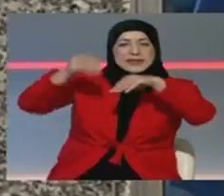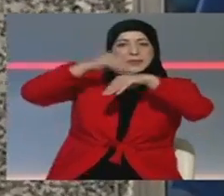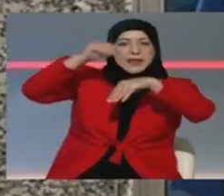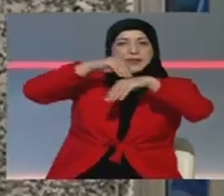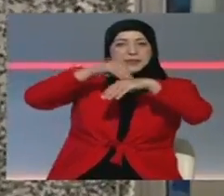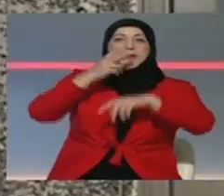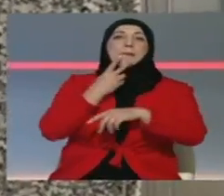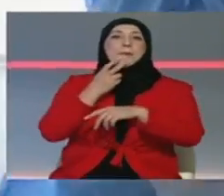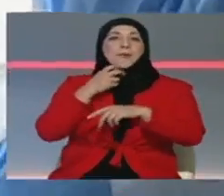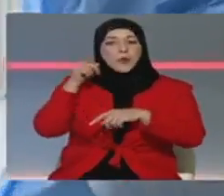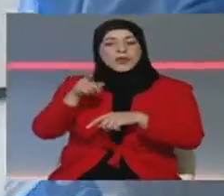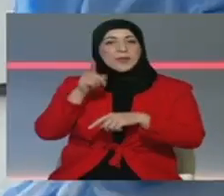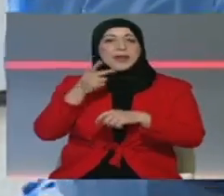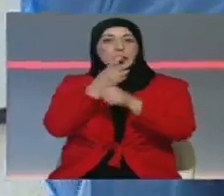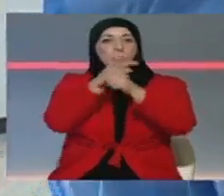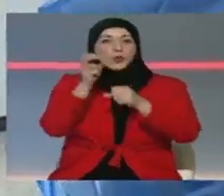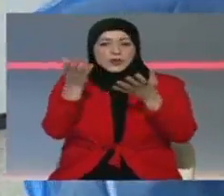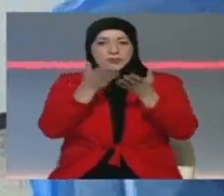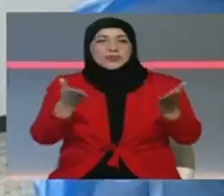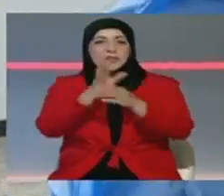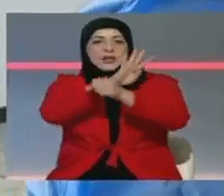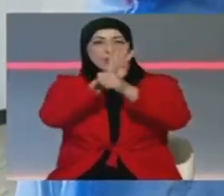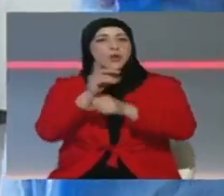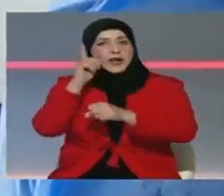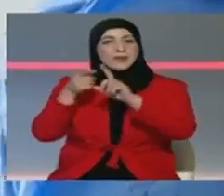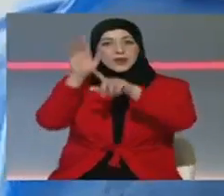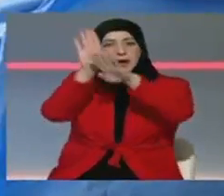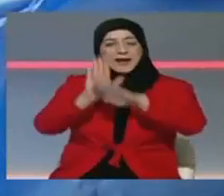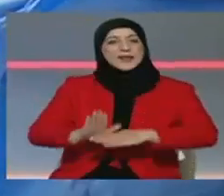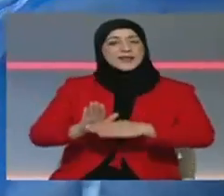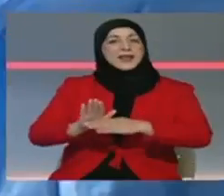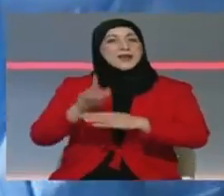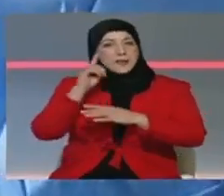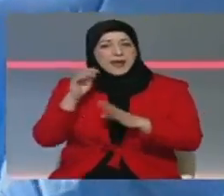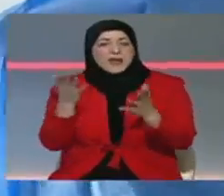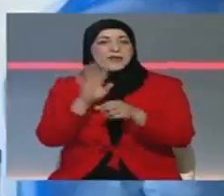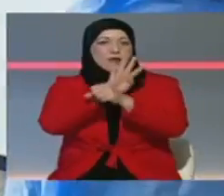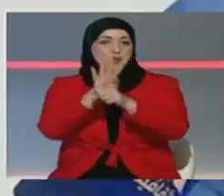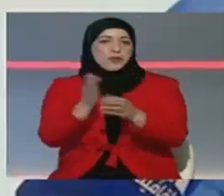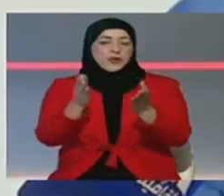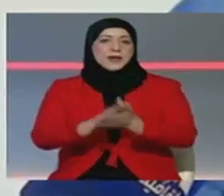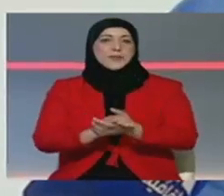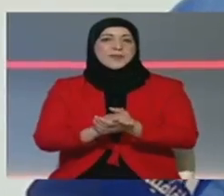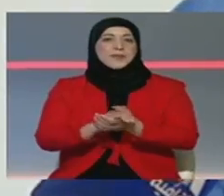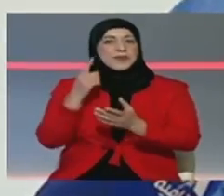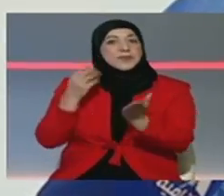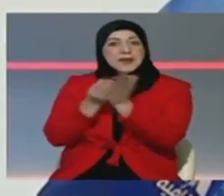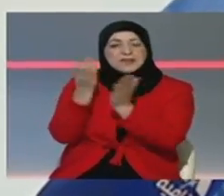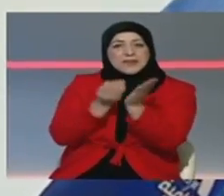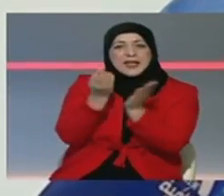المواطن بخطورة التهاون بالإجراءات الوقائية وشروط حفظ الصحة في التعامل مع هذا الوباء. رسالة